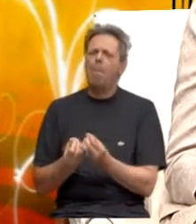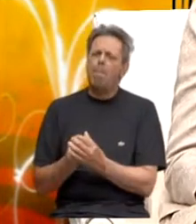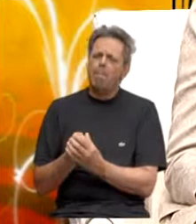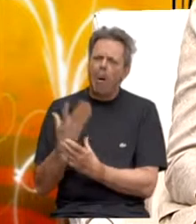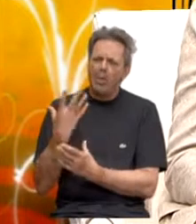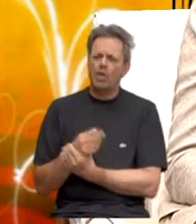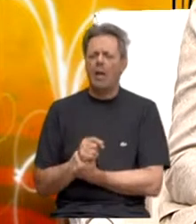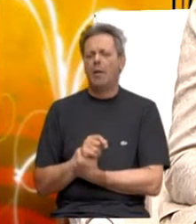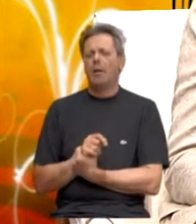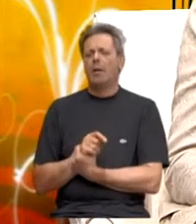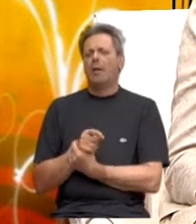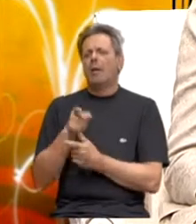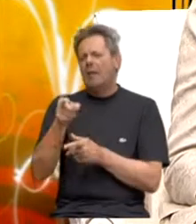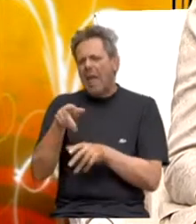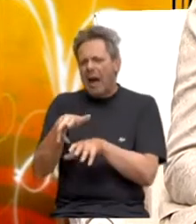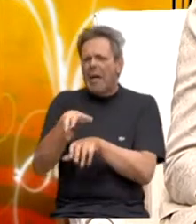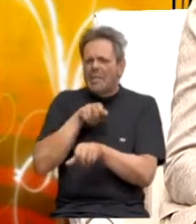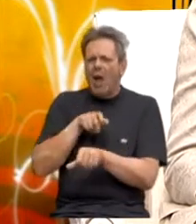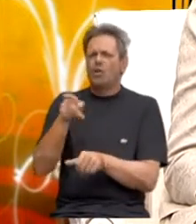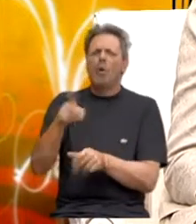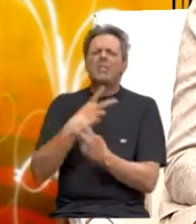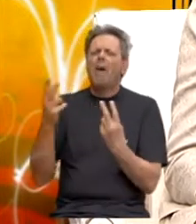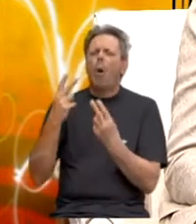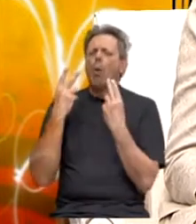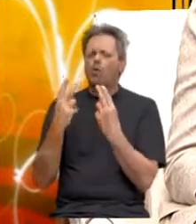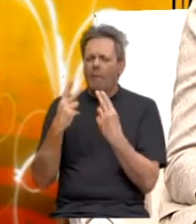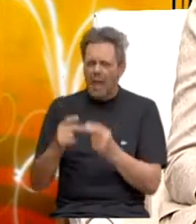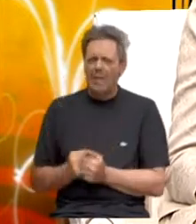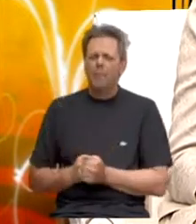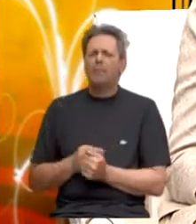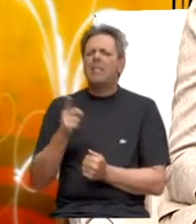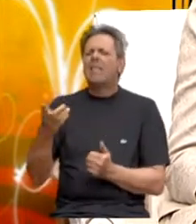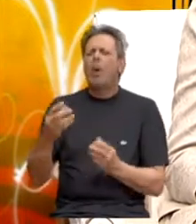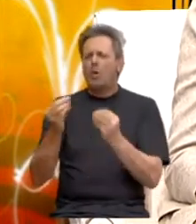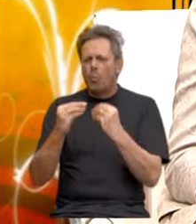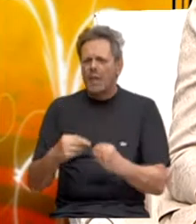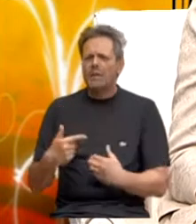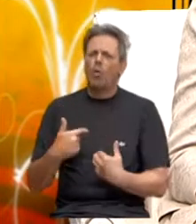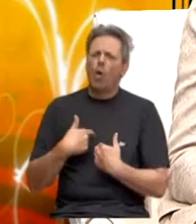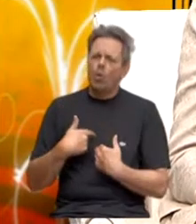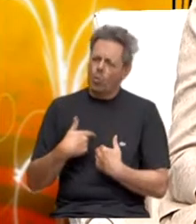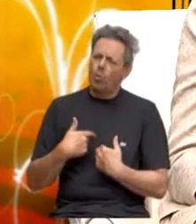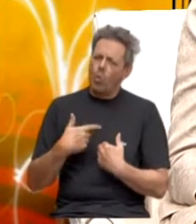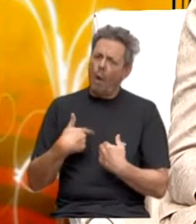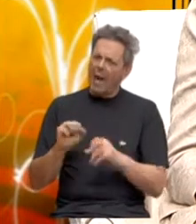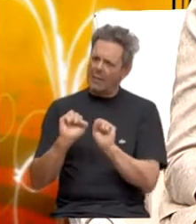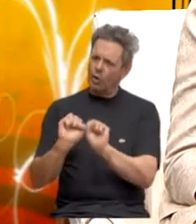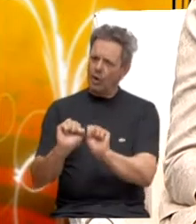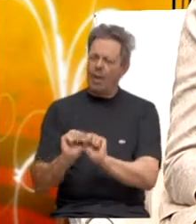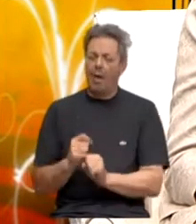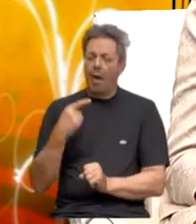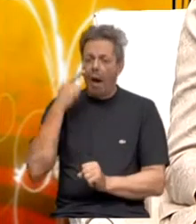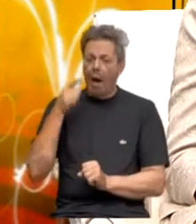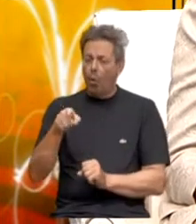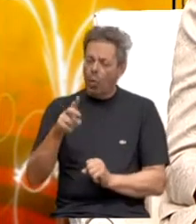njega izvlačiti antioksidanse, vitamin C i sve druge supstance koje su nam kardioprotektivni. Ako to ne možemo